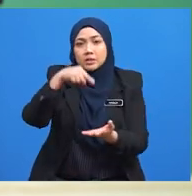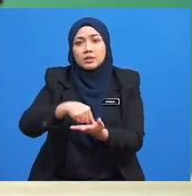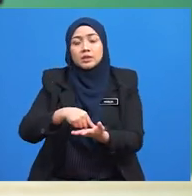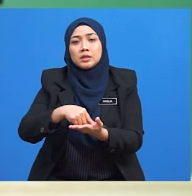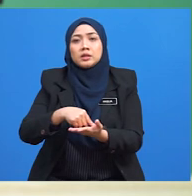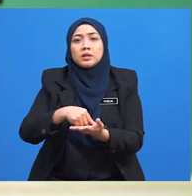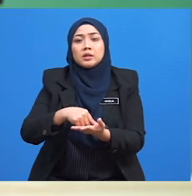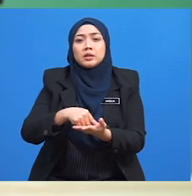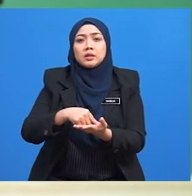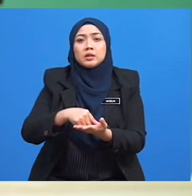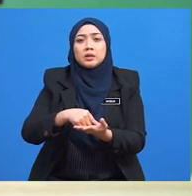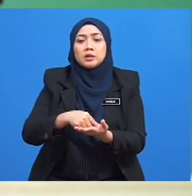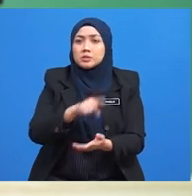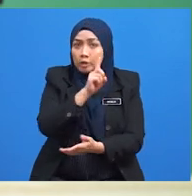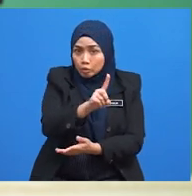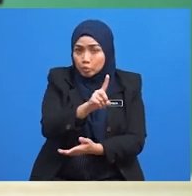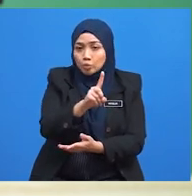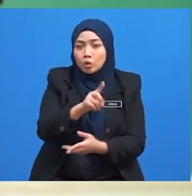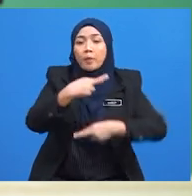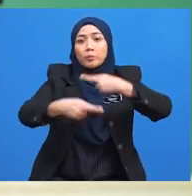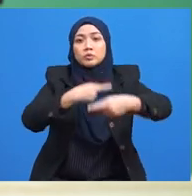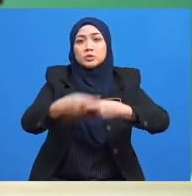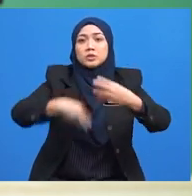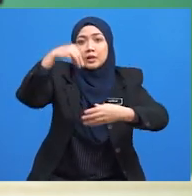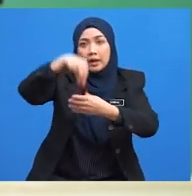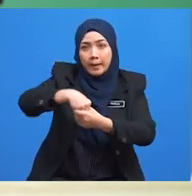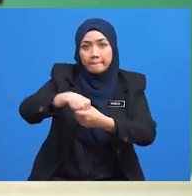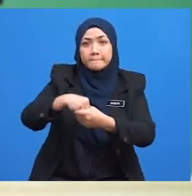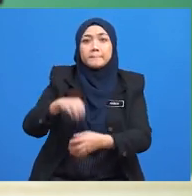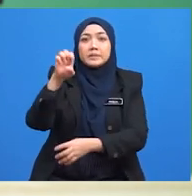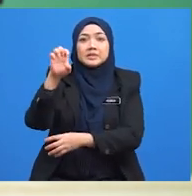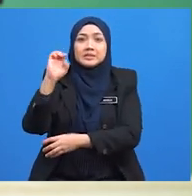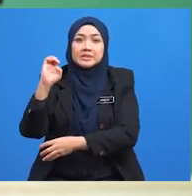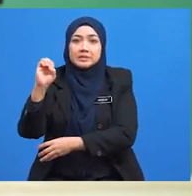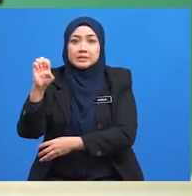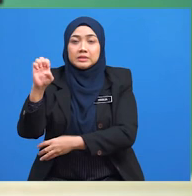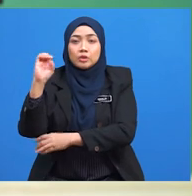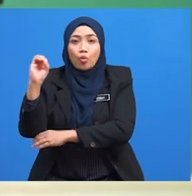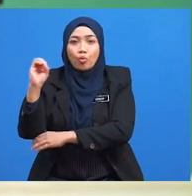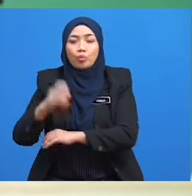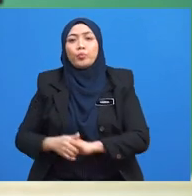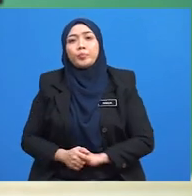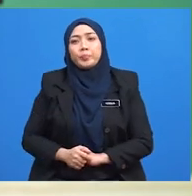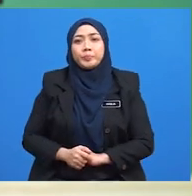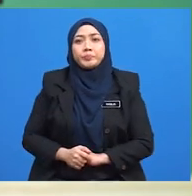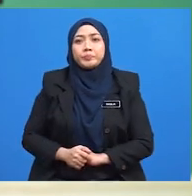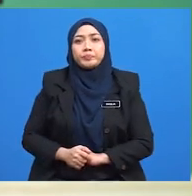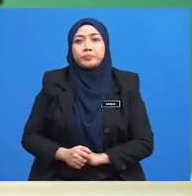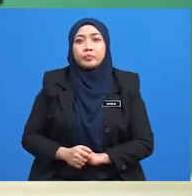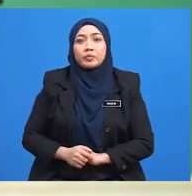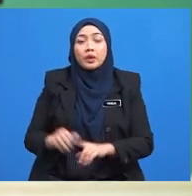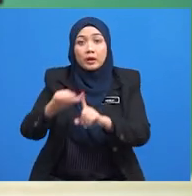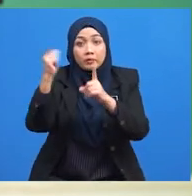fizikal merupakan salah satu proses dalam sistem geomorfologi. Manakala, suhu pula adalah unsur